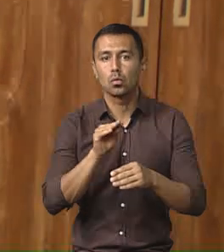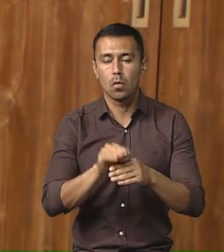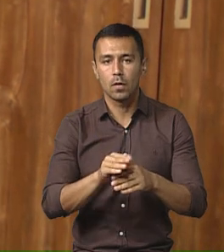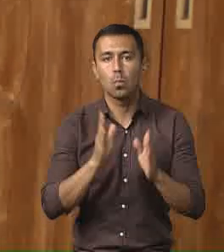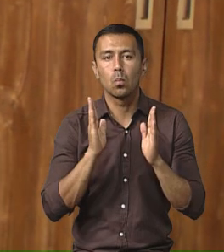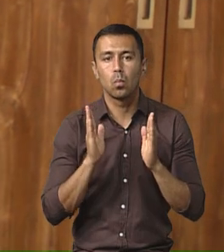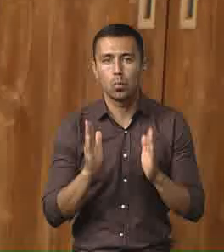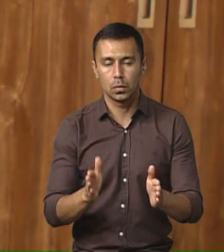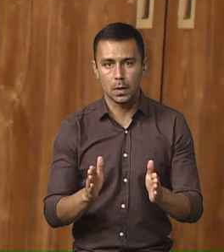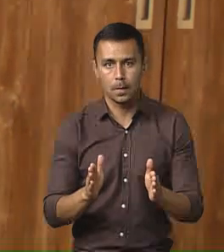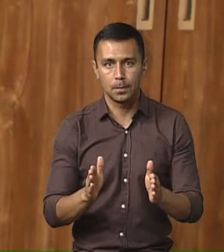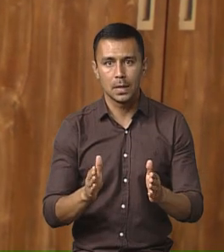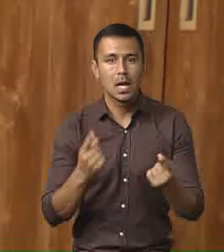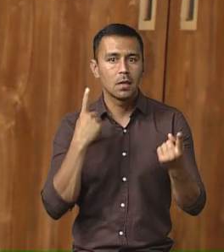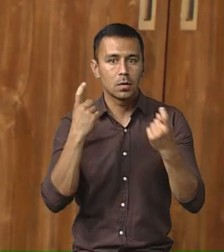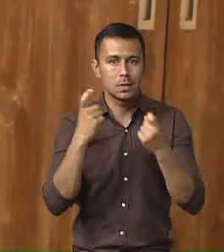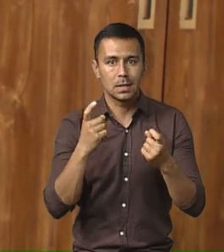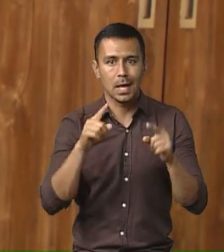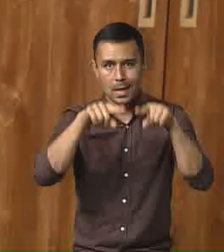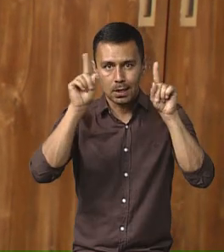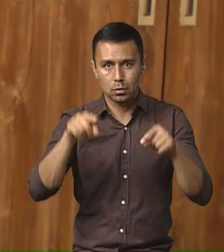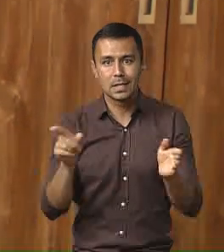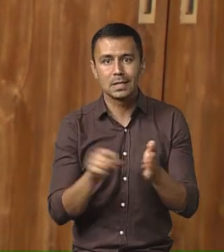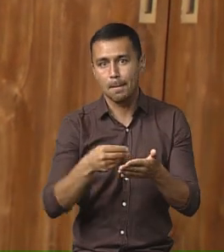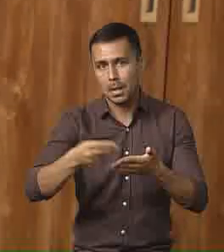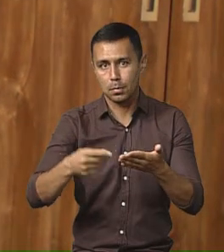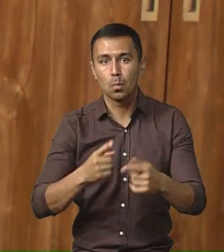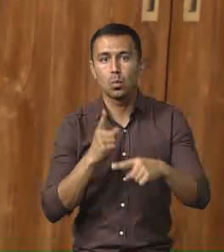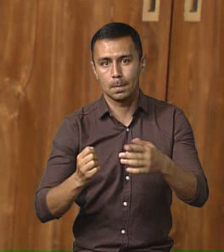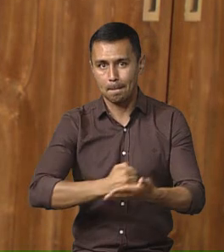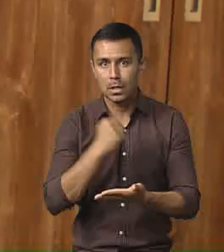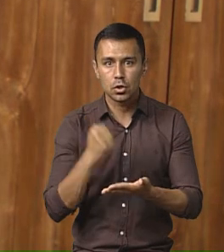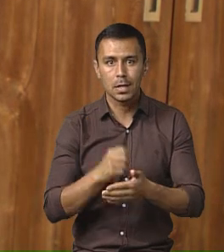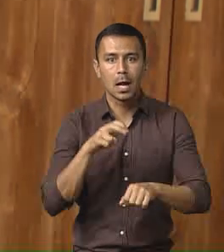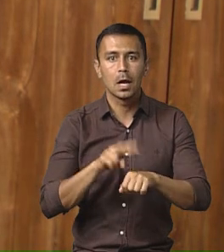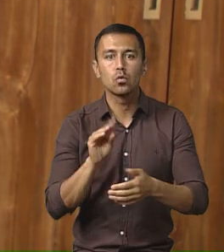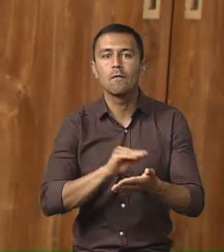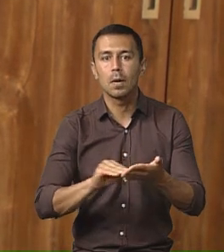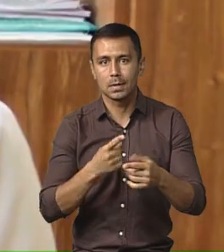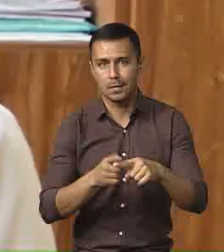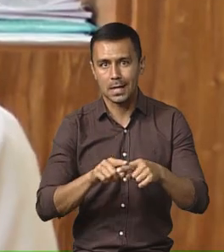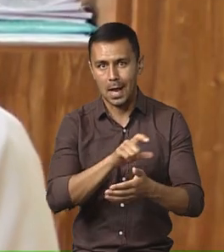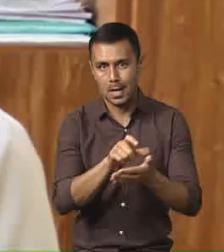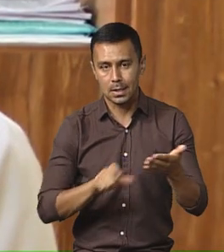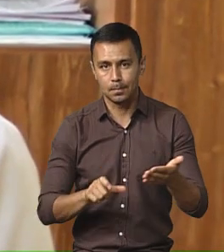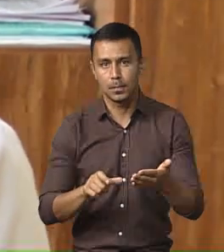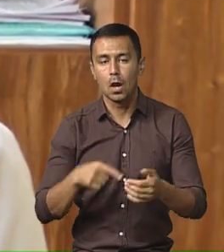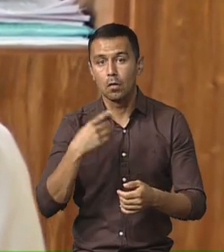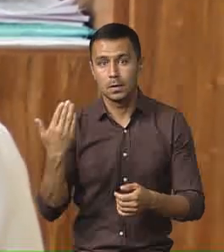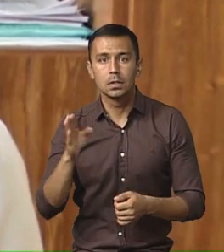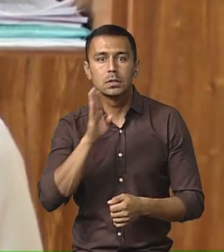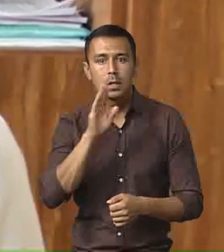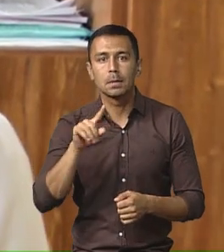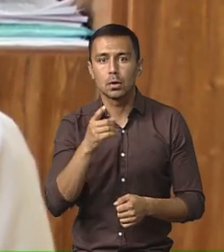буде інформаційний листок з підписом і печаткою лікаря, який виписав цього рецепта. За словами Людмили Головко,